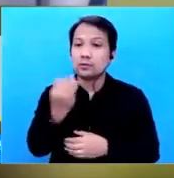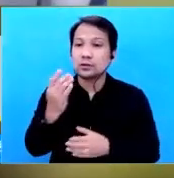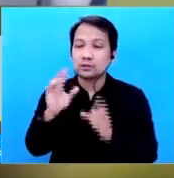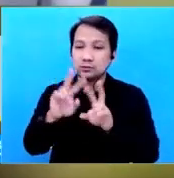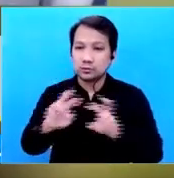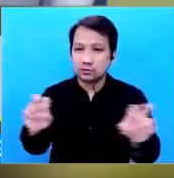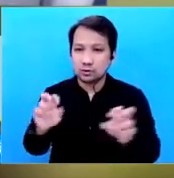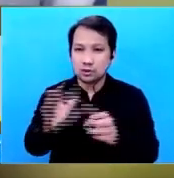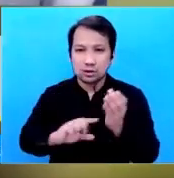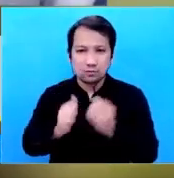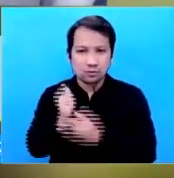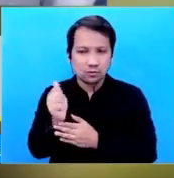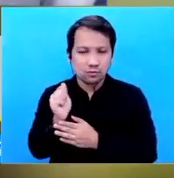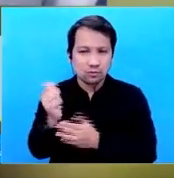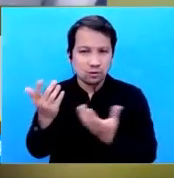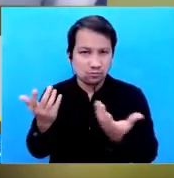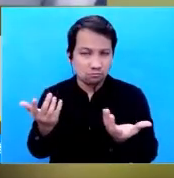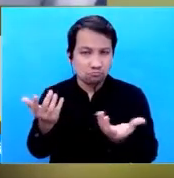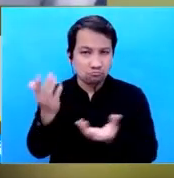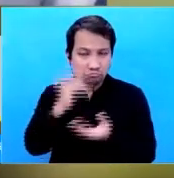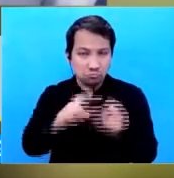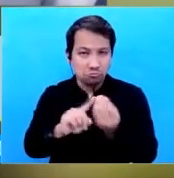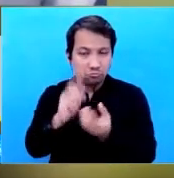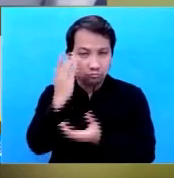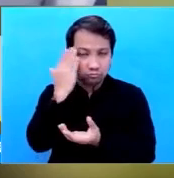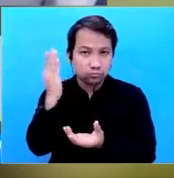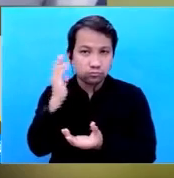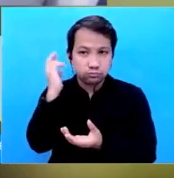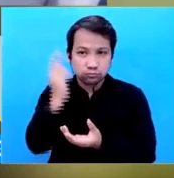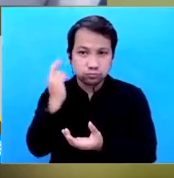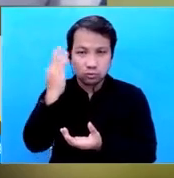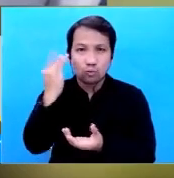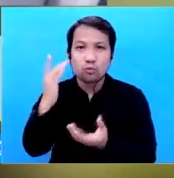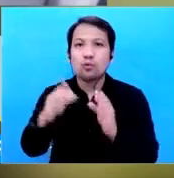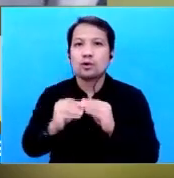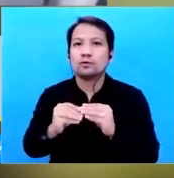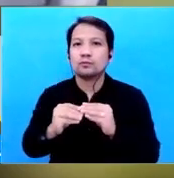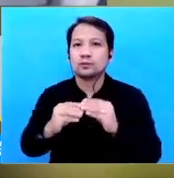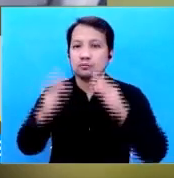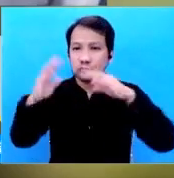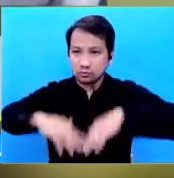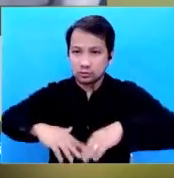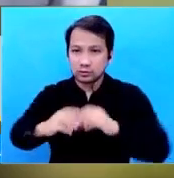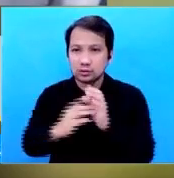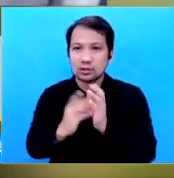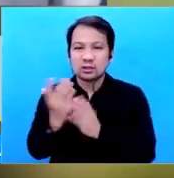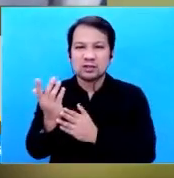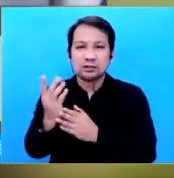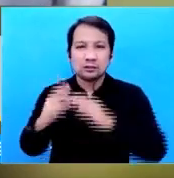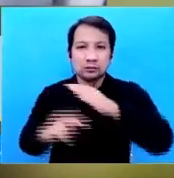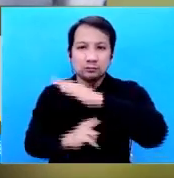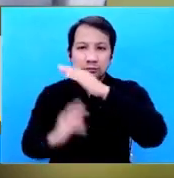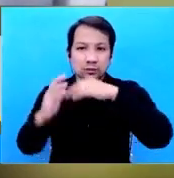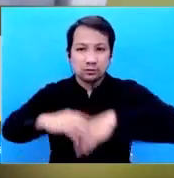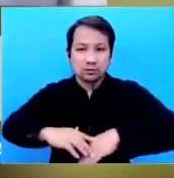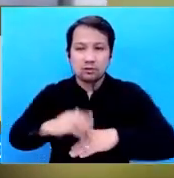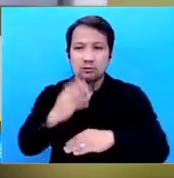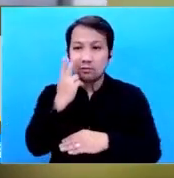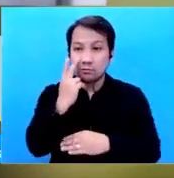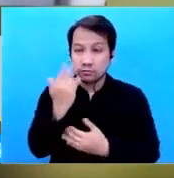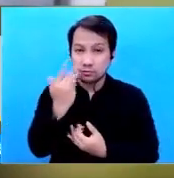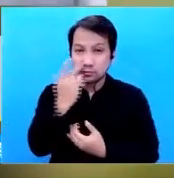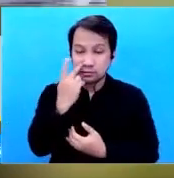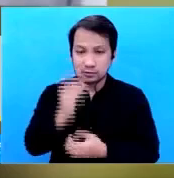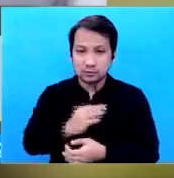po ninyo, meron na po ba tayong pinupuntong dahilan kung bakit gumuho po yung tulay? We'll be conducting a